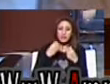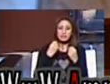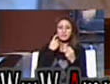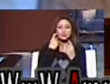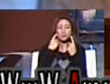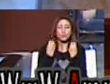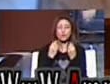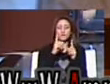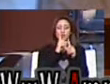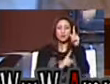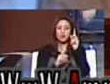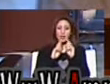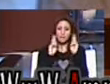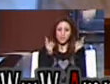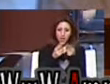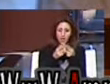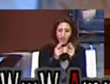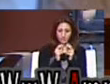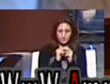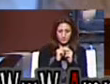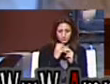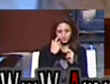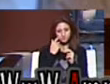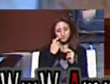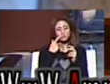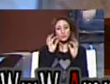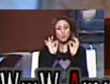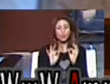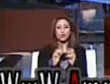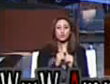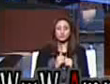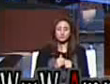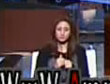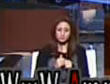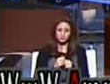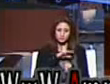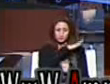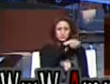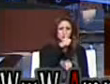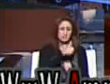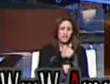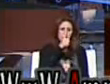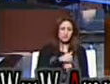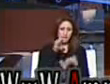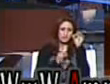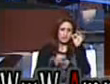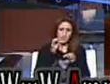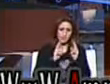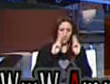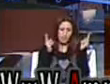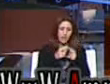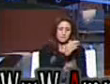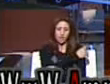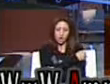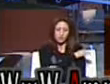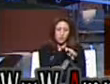اذا كنا من الممكن ان يقال ان اعضاء النيابه العامه كانت لديهم ثوره غضب، ان اعضاء النيابه العامه لم يقدروا الموقف